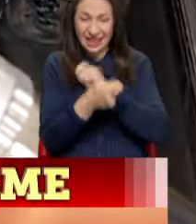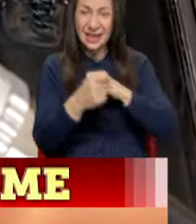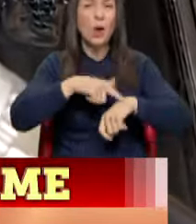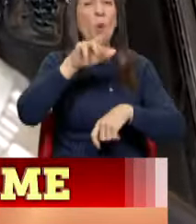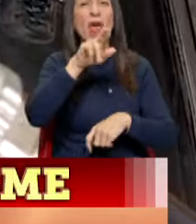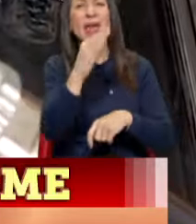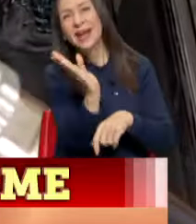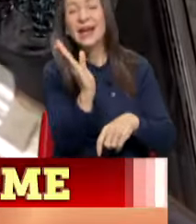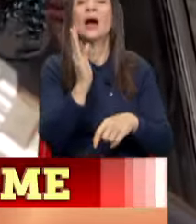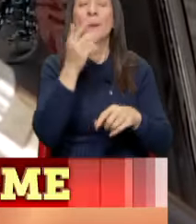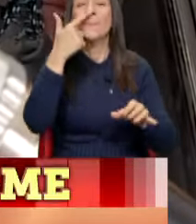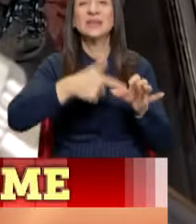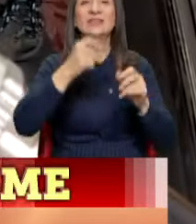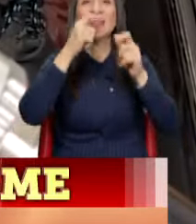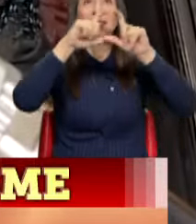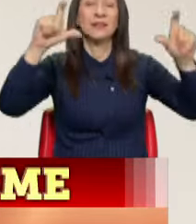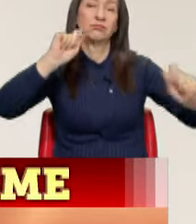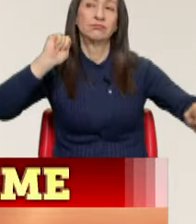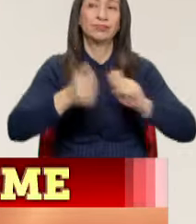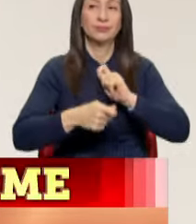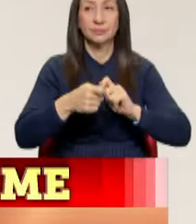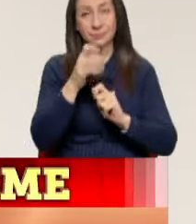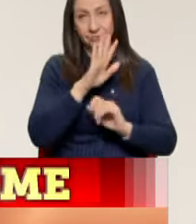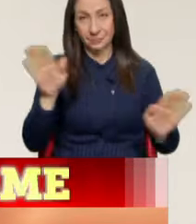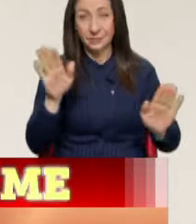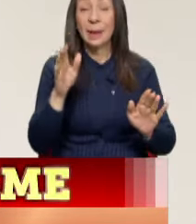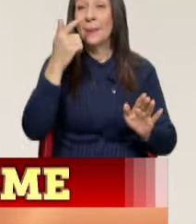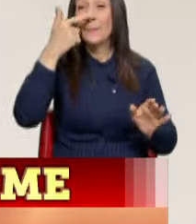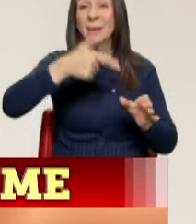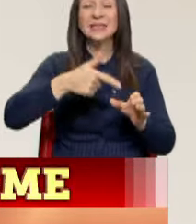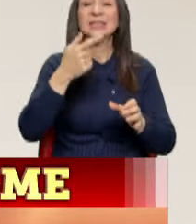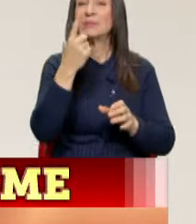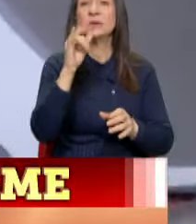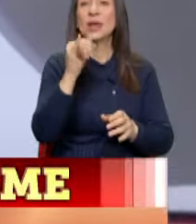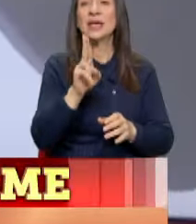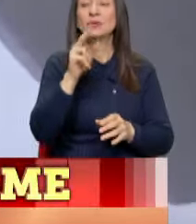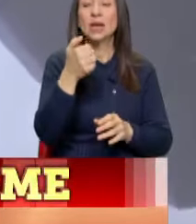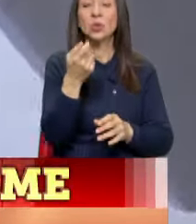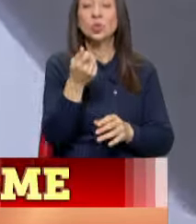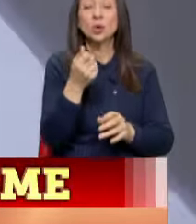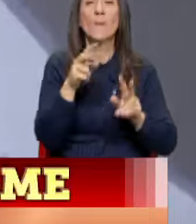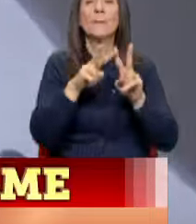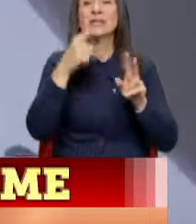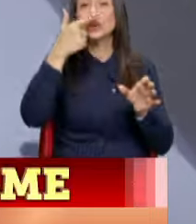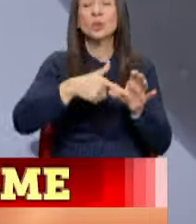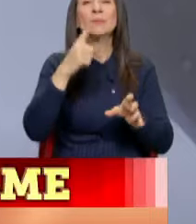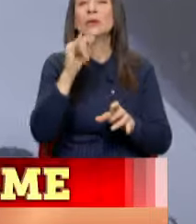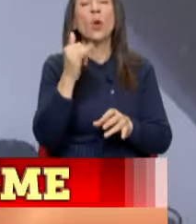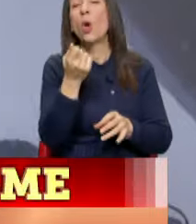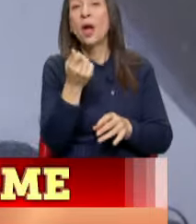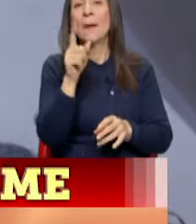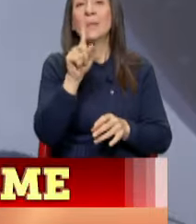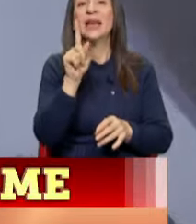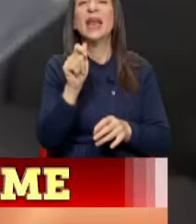akaryakıt istasyonlarında fiyat tabelalarında değişim zamanıydı yine benzinin litre fiyatı 76 kuruş motorinin litre fiyatı 1